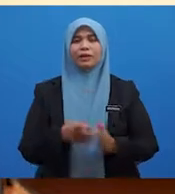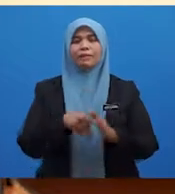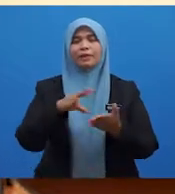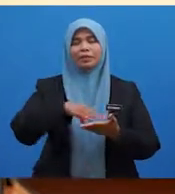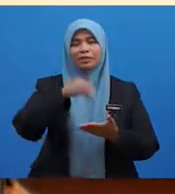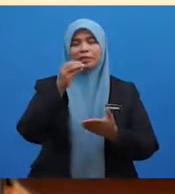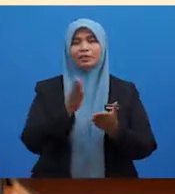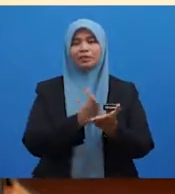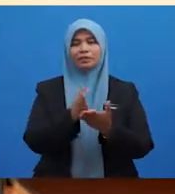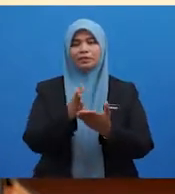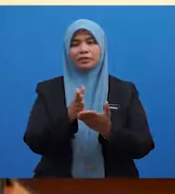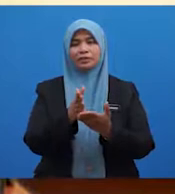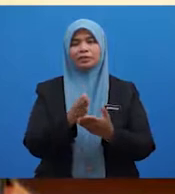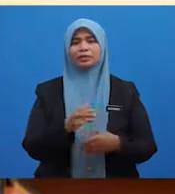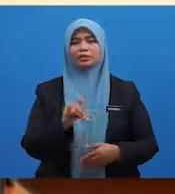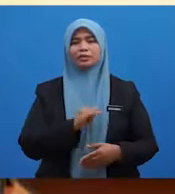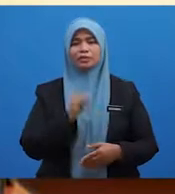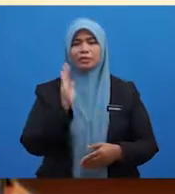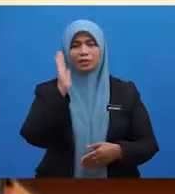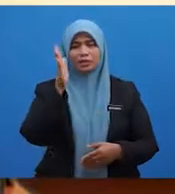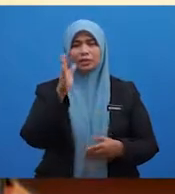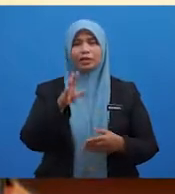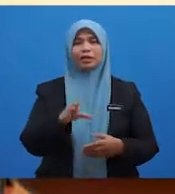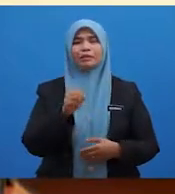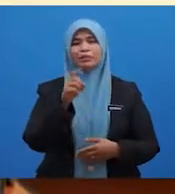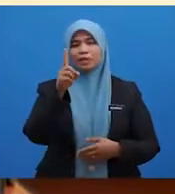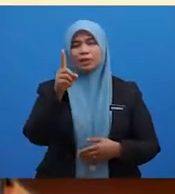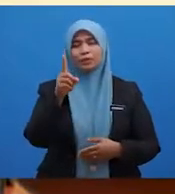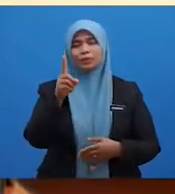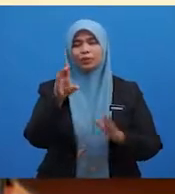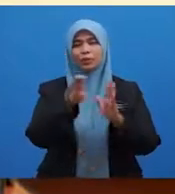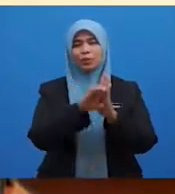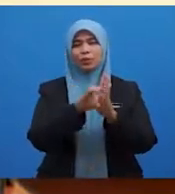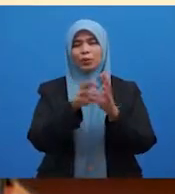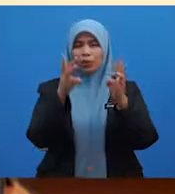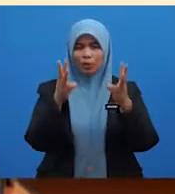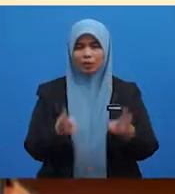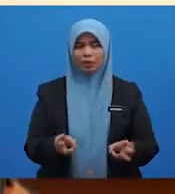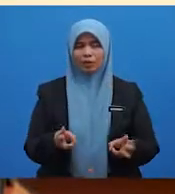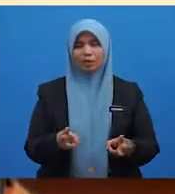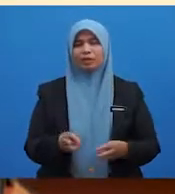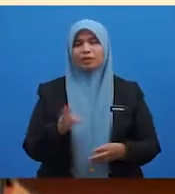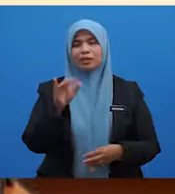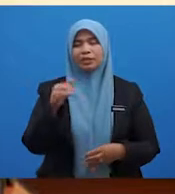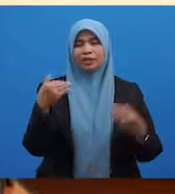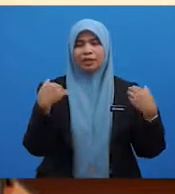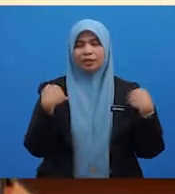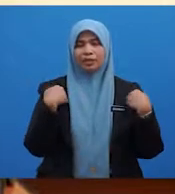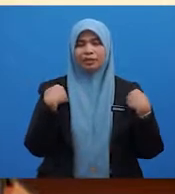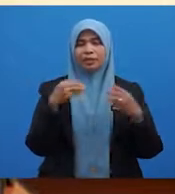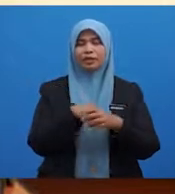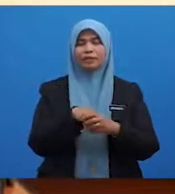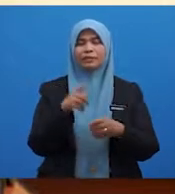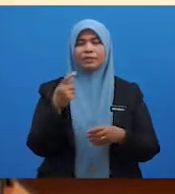Pembelajaran seterusnya, saya akan mengambil satu contoh watak yang ada dalam